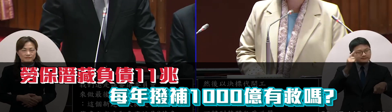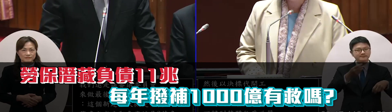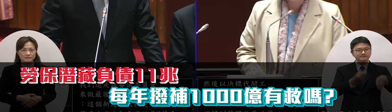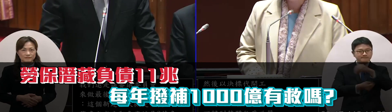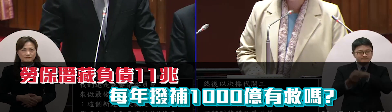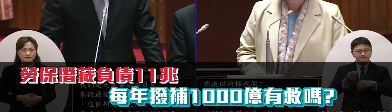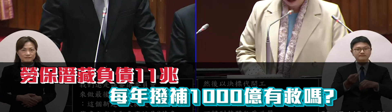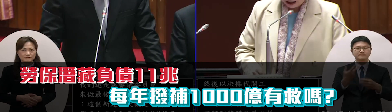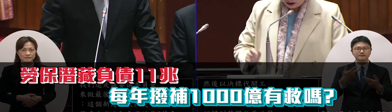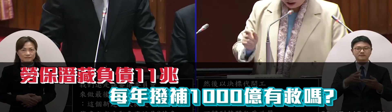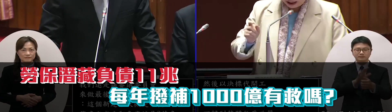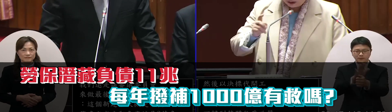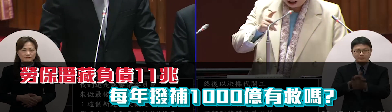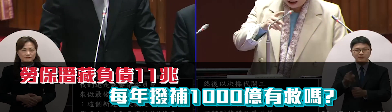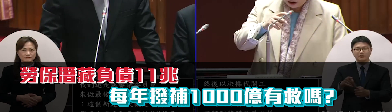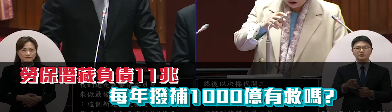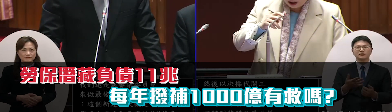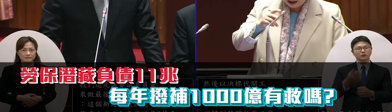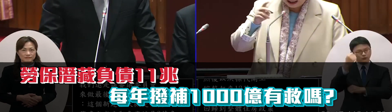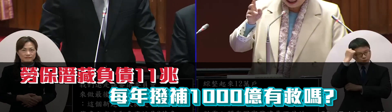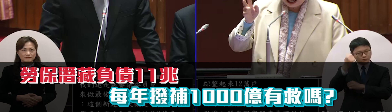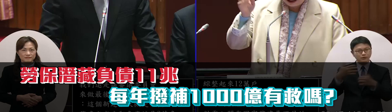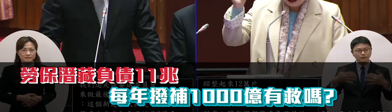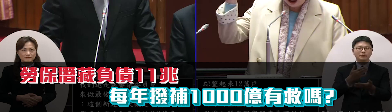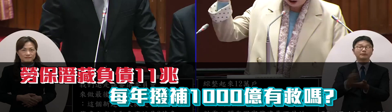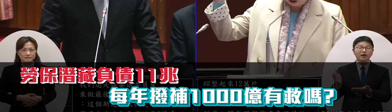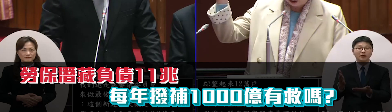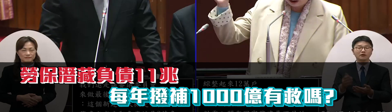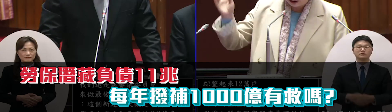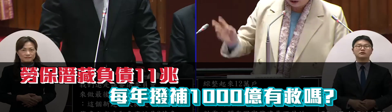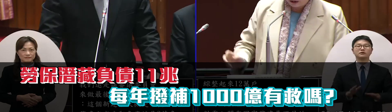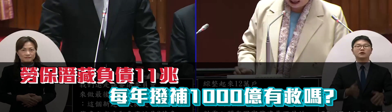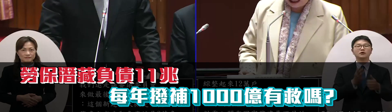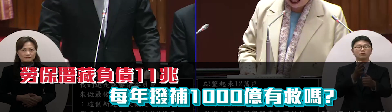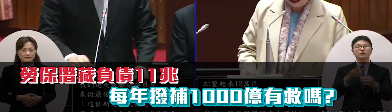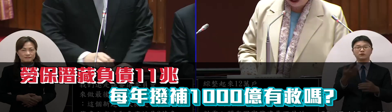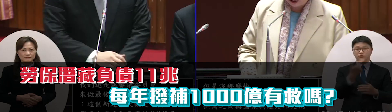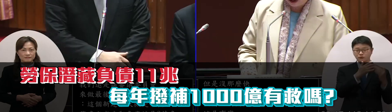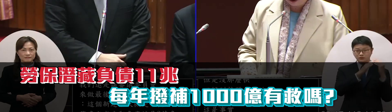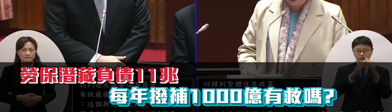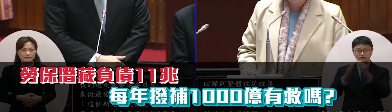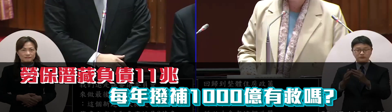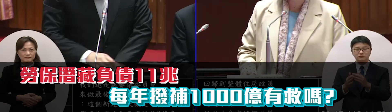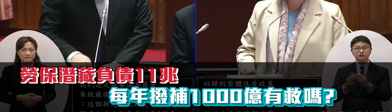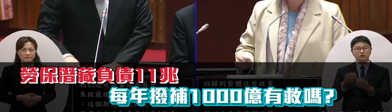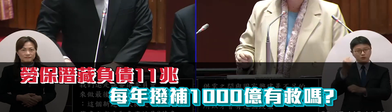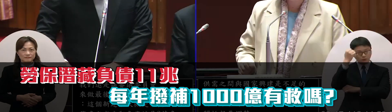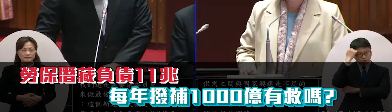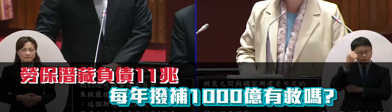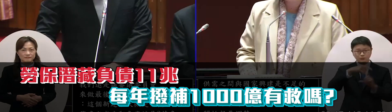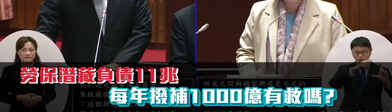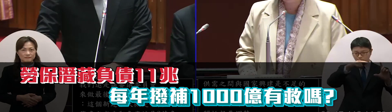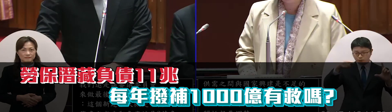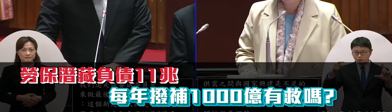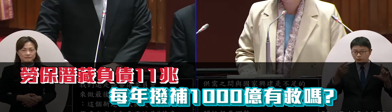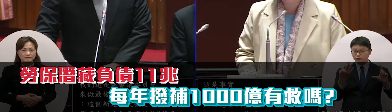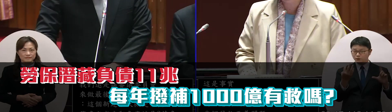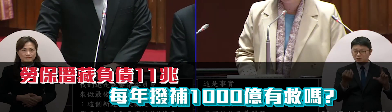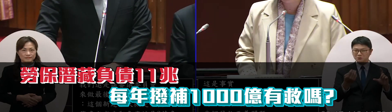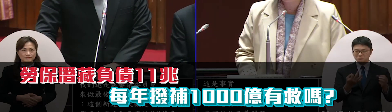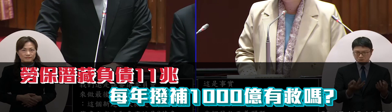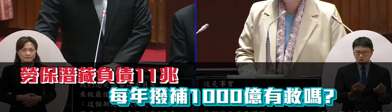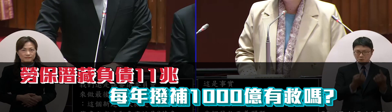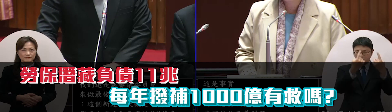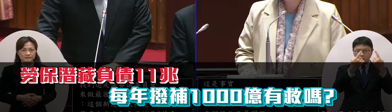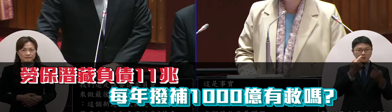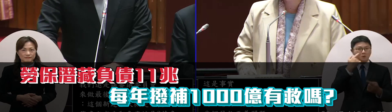们的居住正义问题。但是我想我要指出哈，先讲六都的住宅价格的走势，我们看一下哪边房价涨得